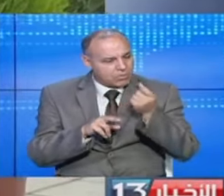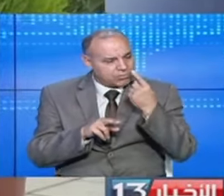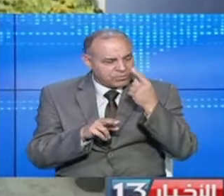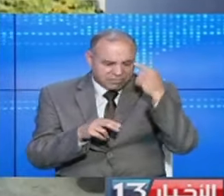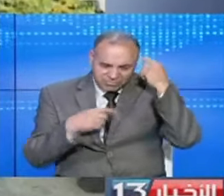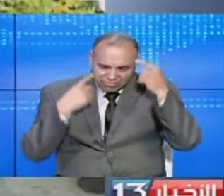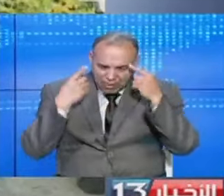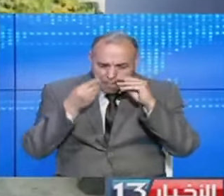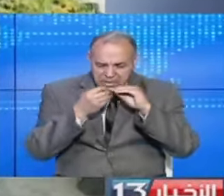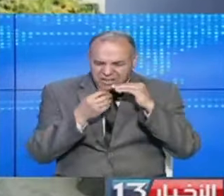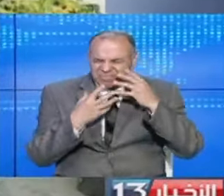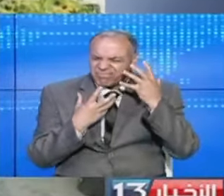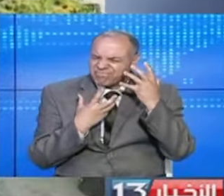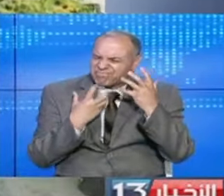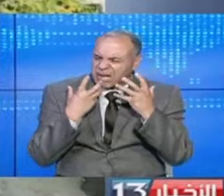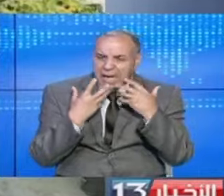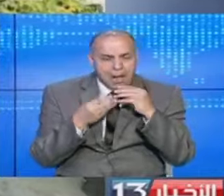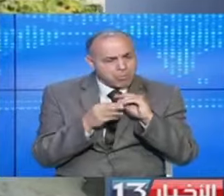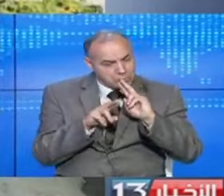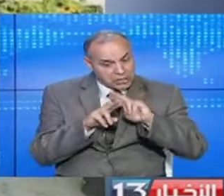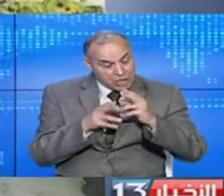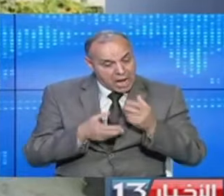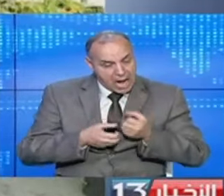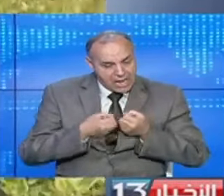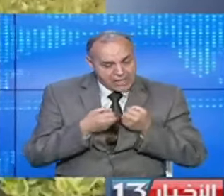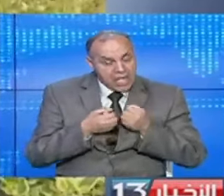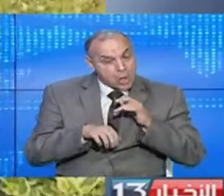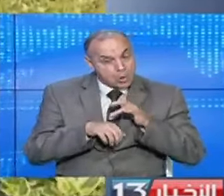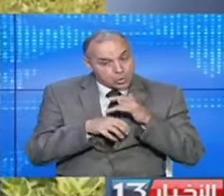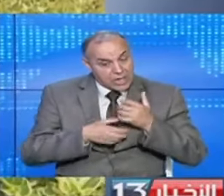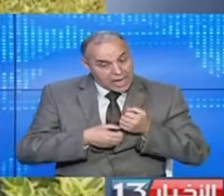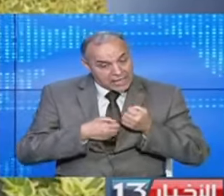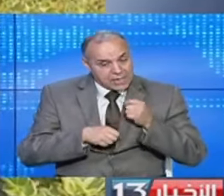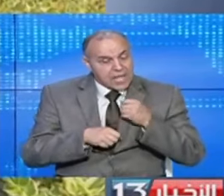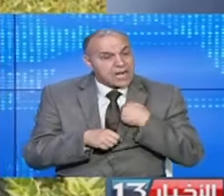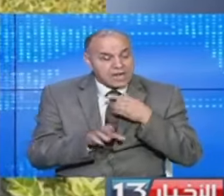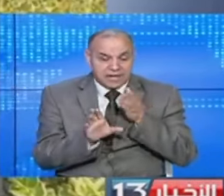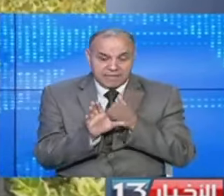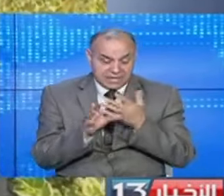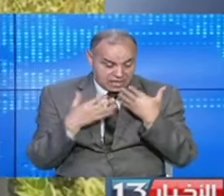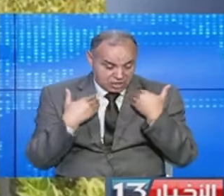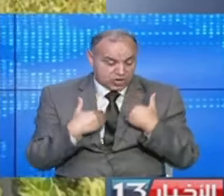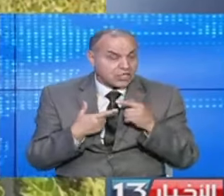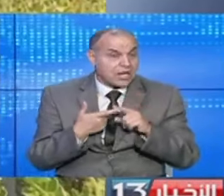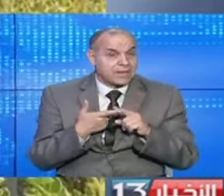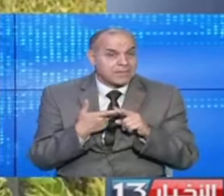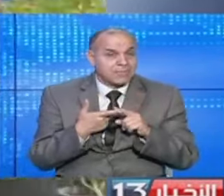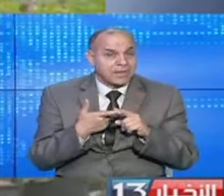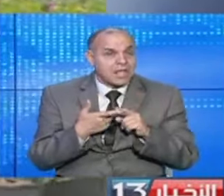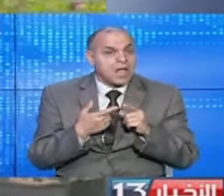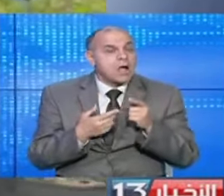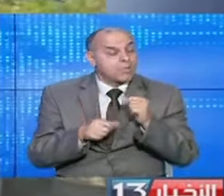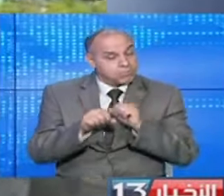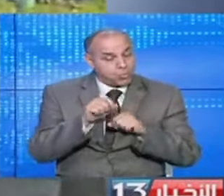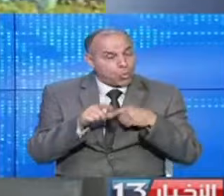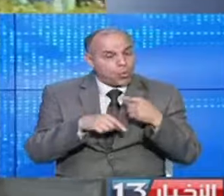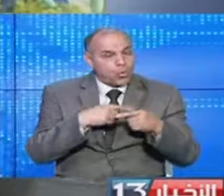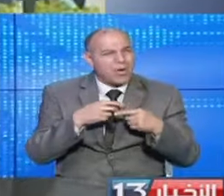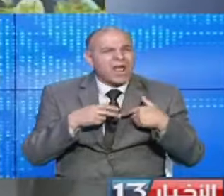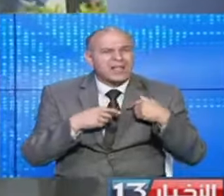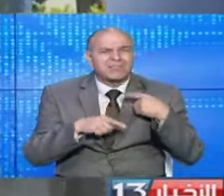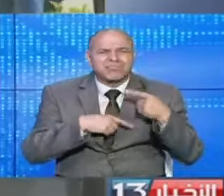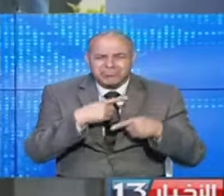للقلق والأرق والاكتئاب، لما له من أثر كبير على نفسية أرهقها النسق اليومي